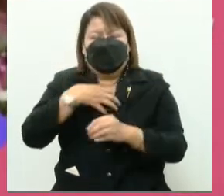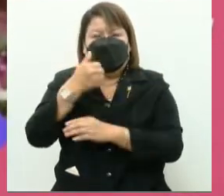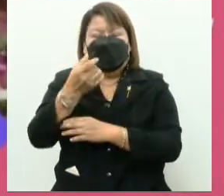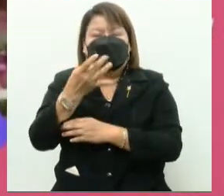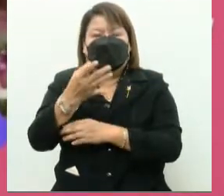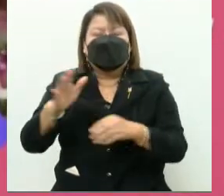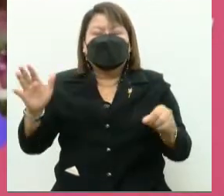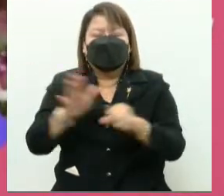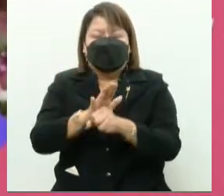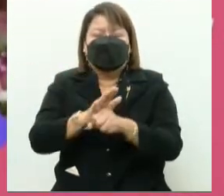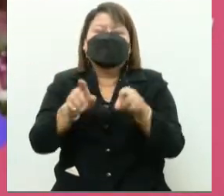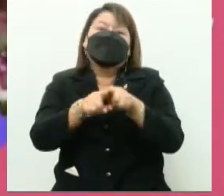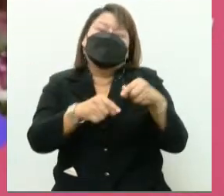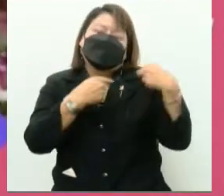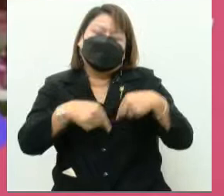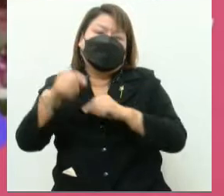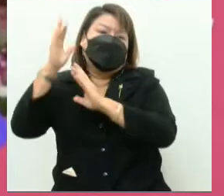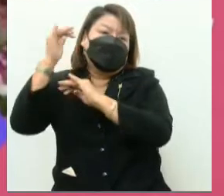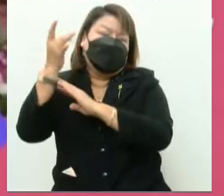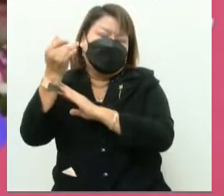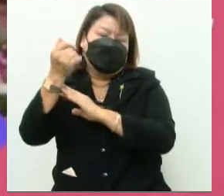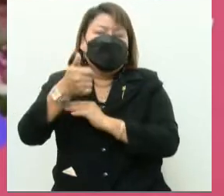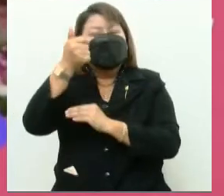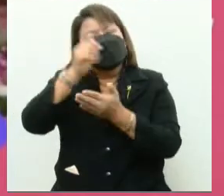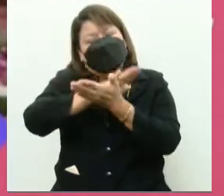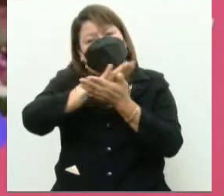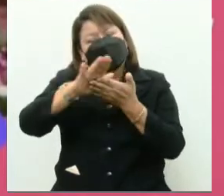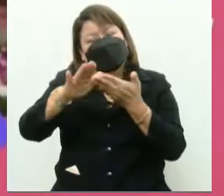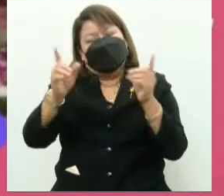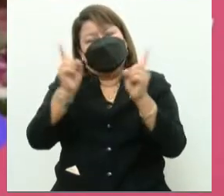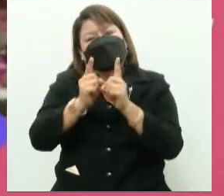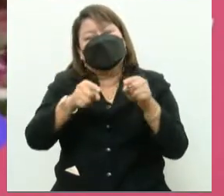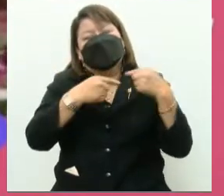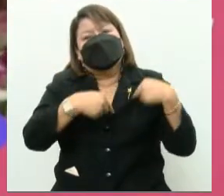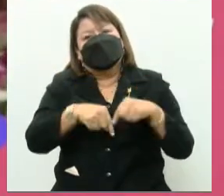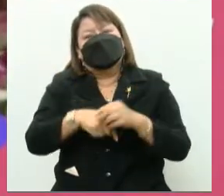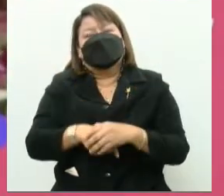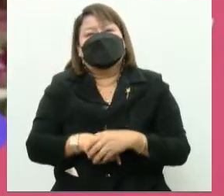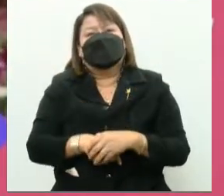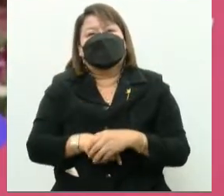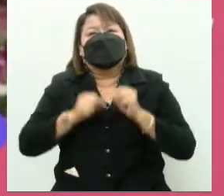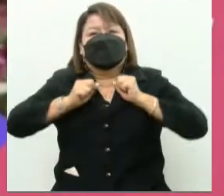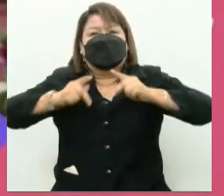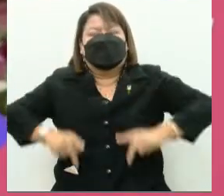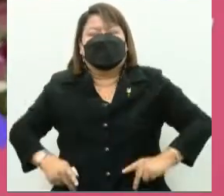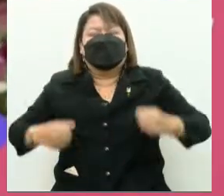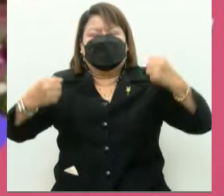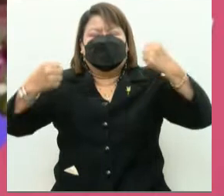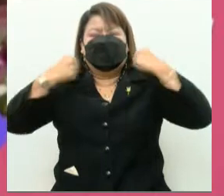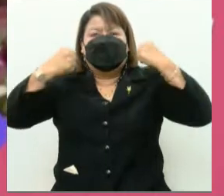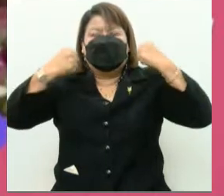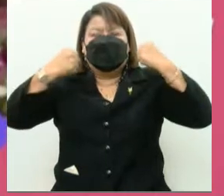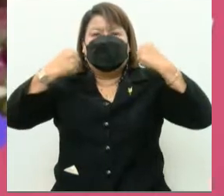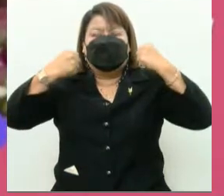มดังใจคิดหวังสิ่งใดขอให้สำเร็จดังใจปรารถนา สุขภาพดีและแข็งแร